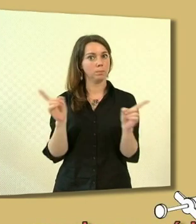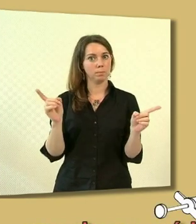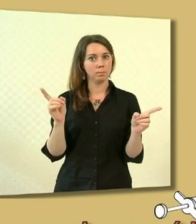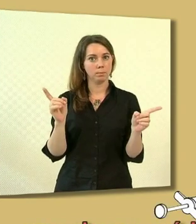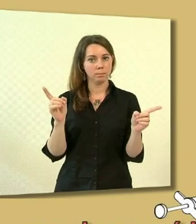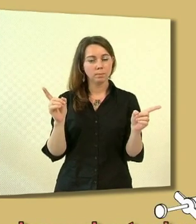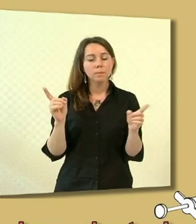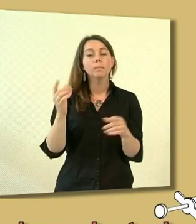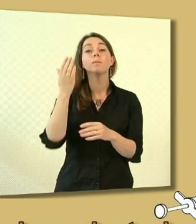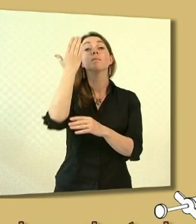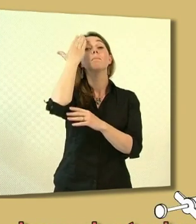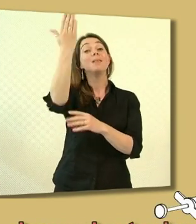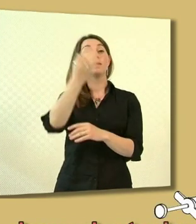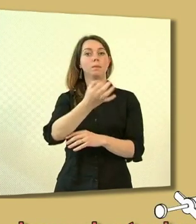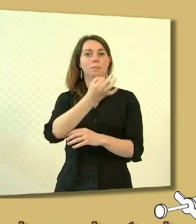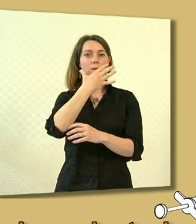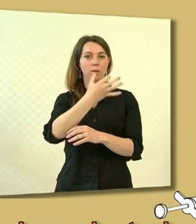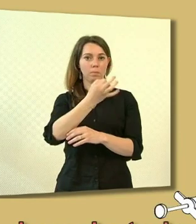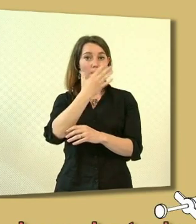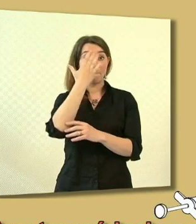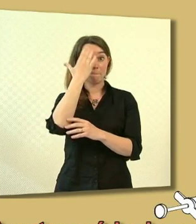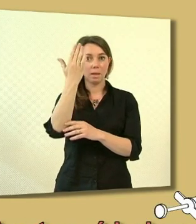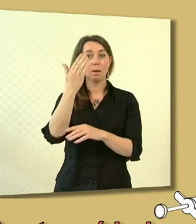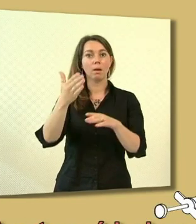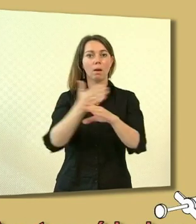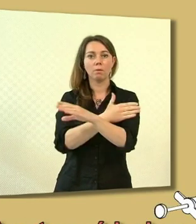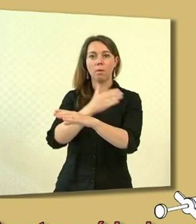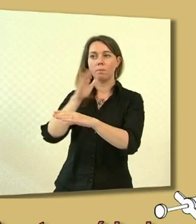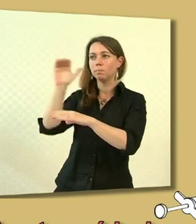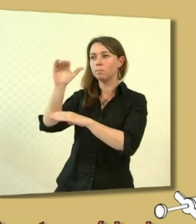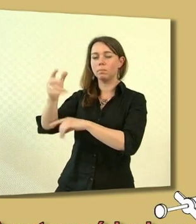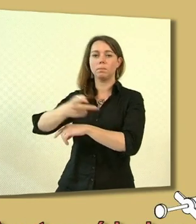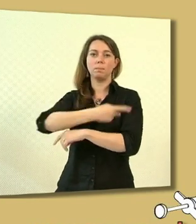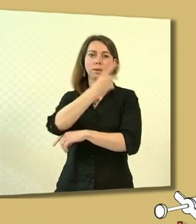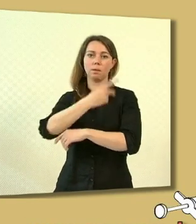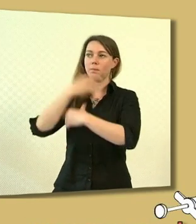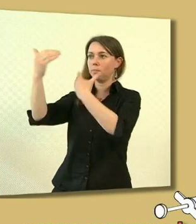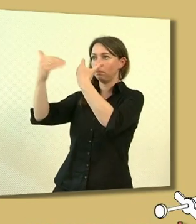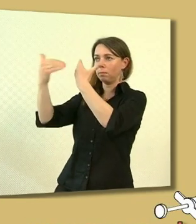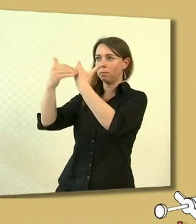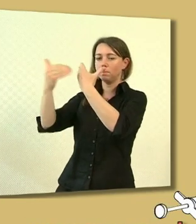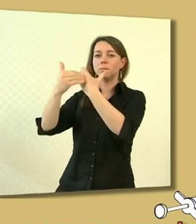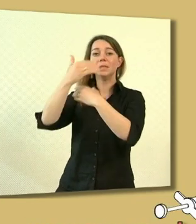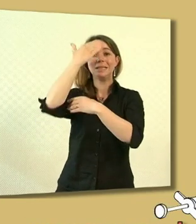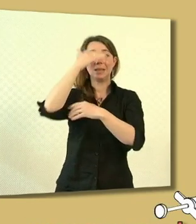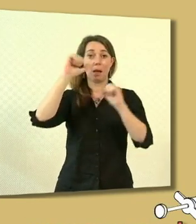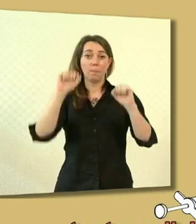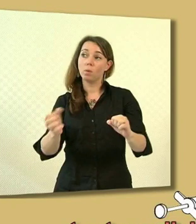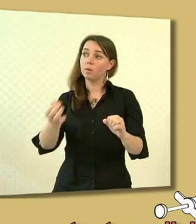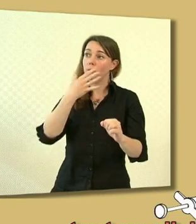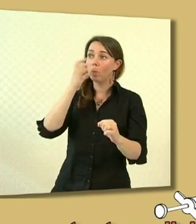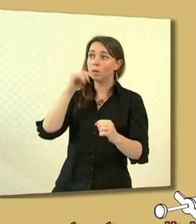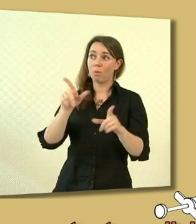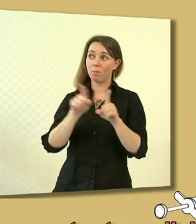Si jamais vous devez prendre un médicament, toujours demandez conseil à votre médecin pour savoir si vous pouvez le prendre tout